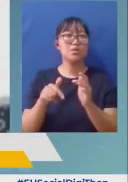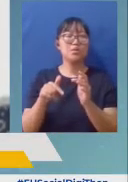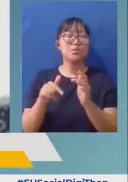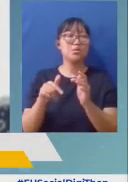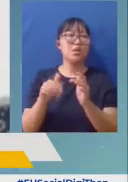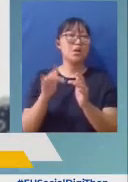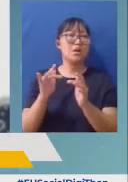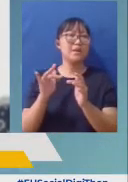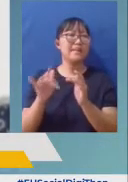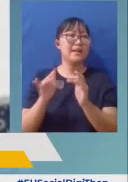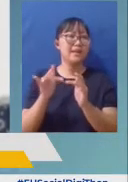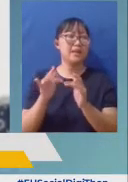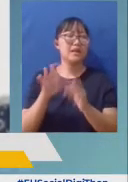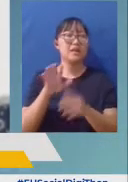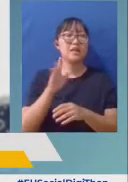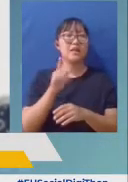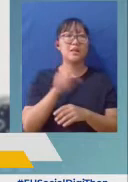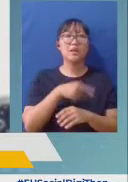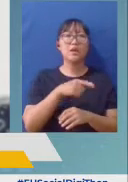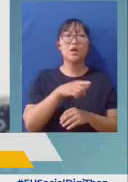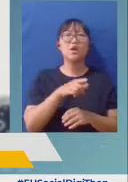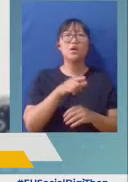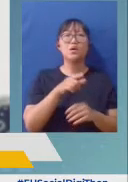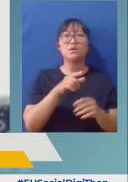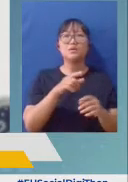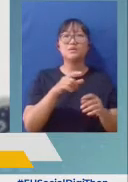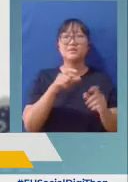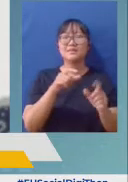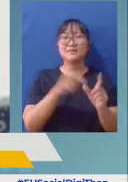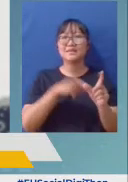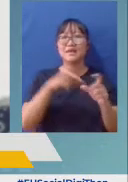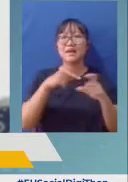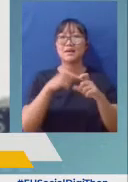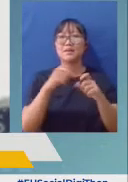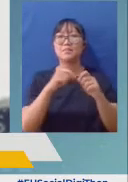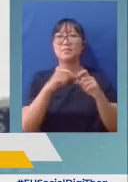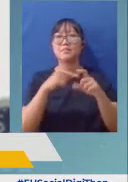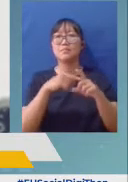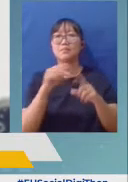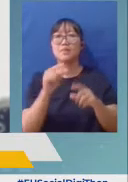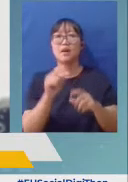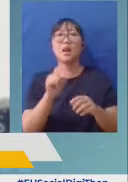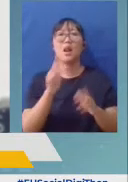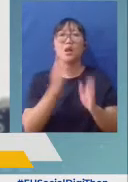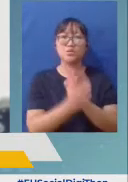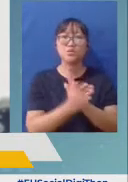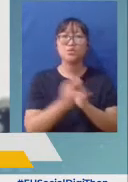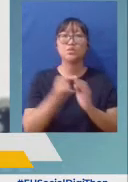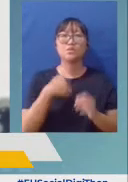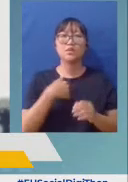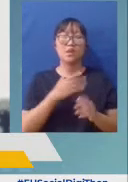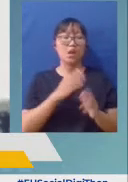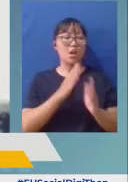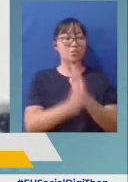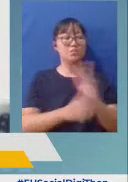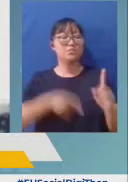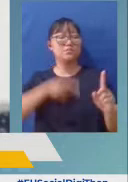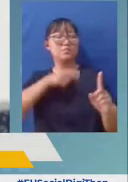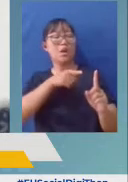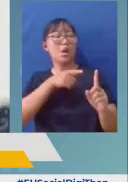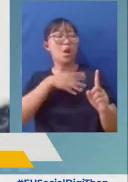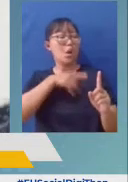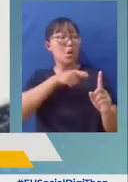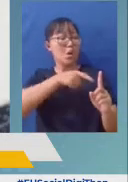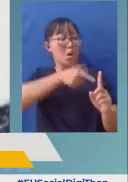ketemu orangnya, kita bully dia, ya, kita tantang dia, kita lecehkan dia, lo tuh gak sehebat yang lo pikir, misalnya kayak